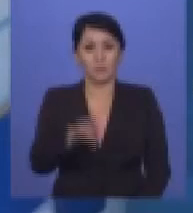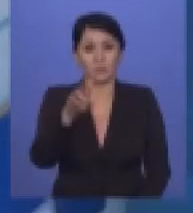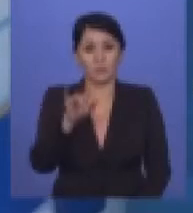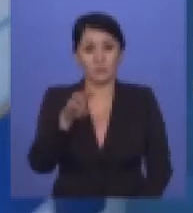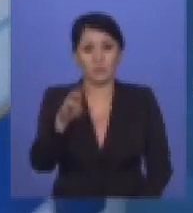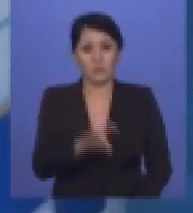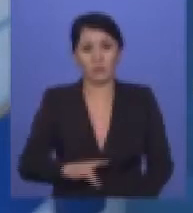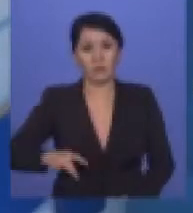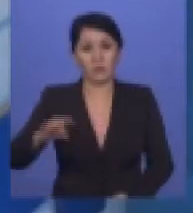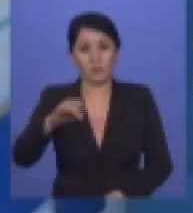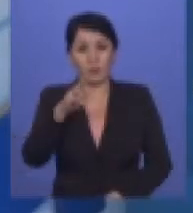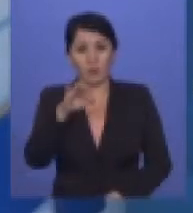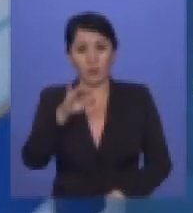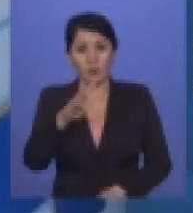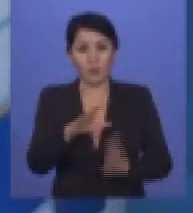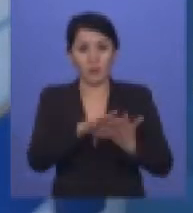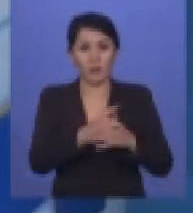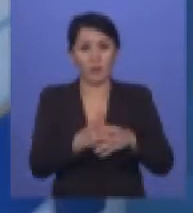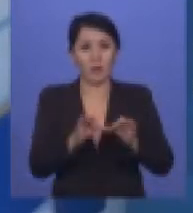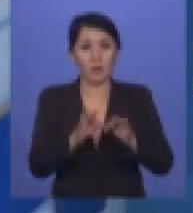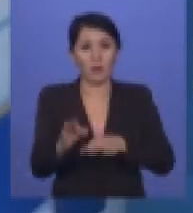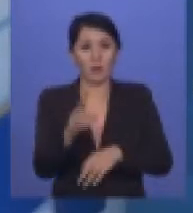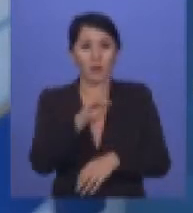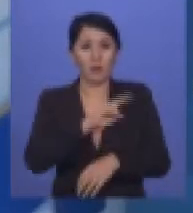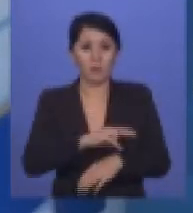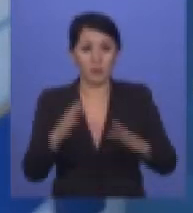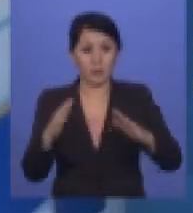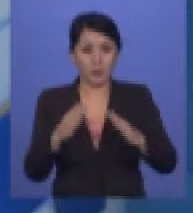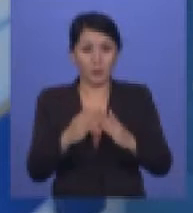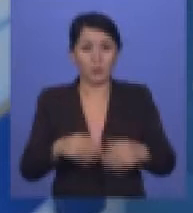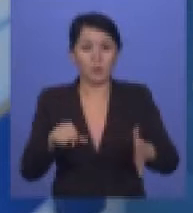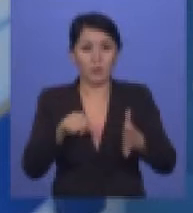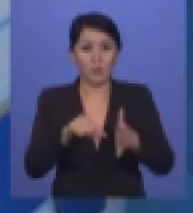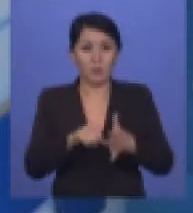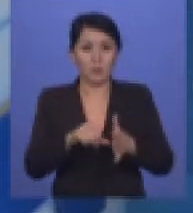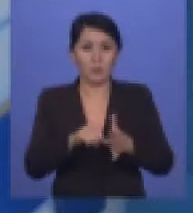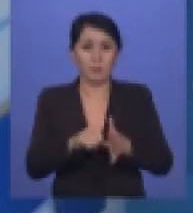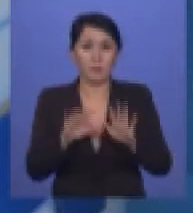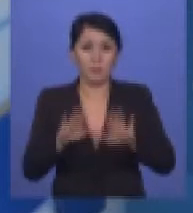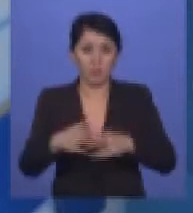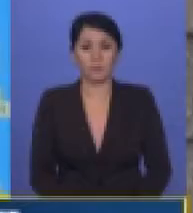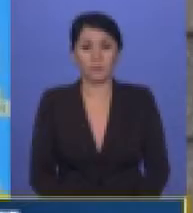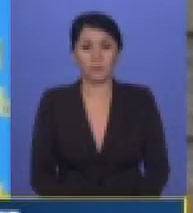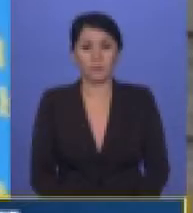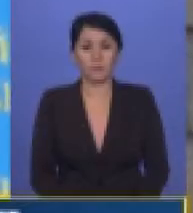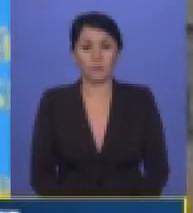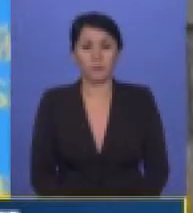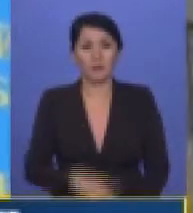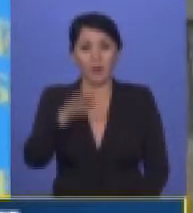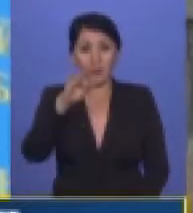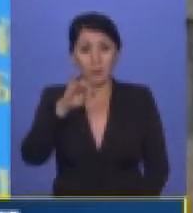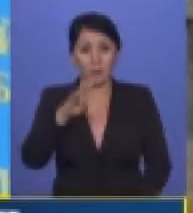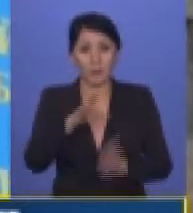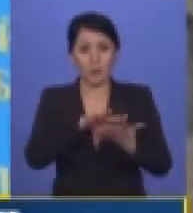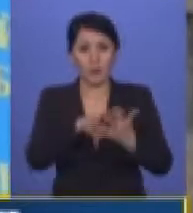Мамлют ауданының Краснознаменское ауылдық округінде қызметтік тұрғын үймен біріктірілген участкелік полиция пункт ашылды.